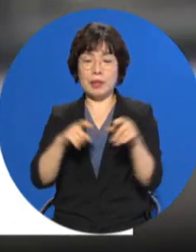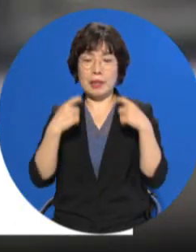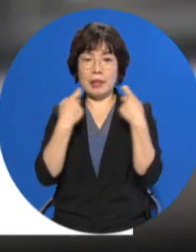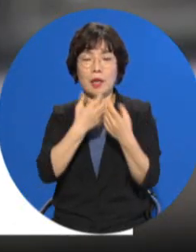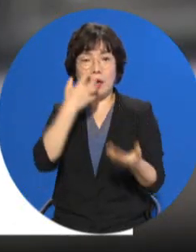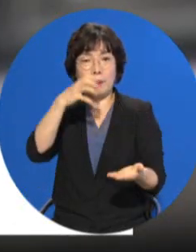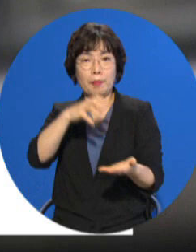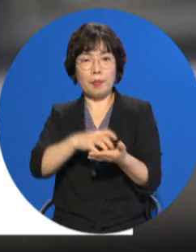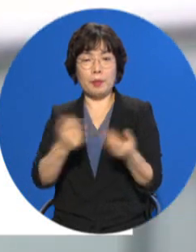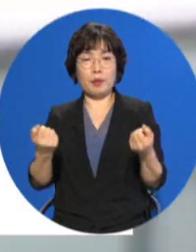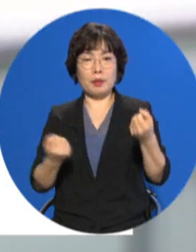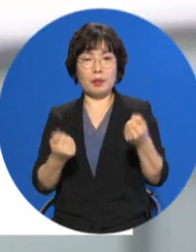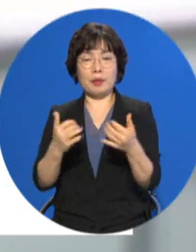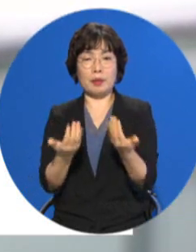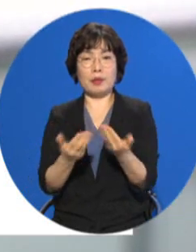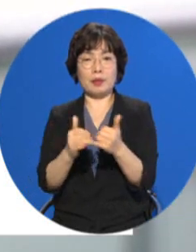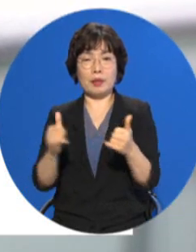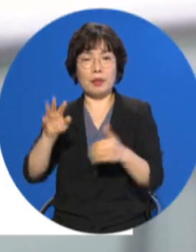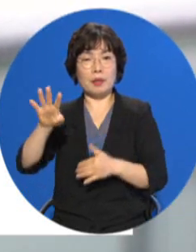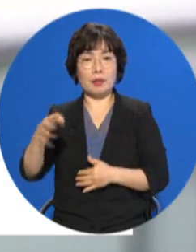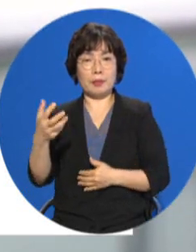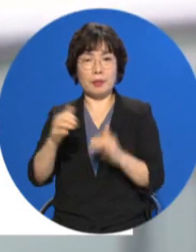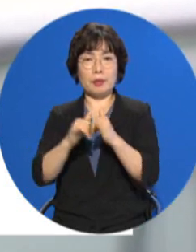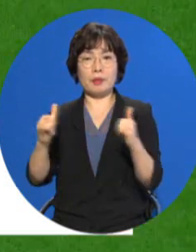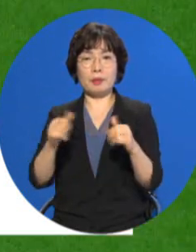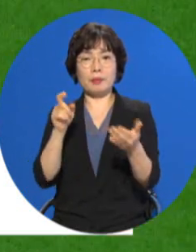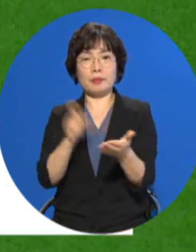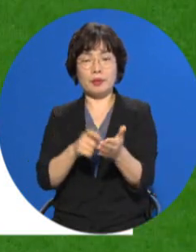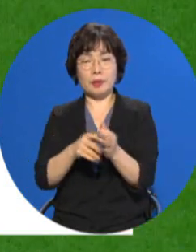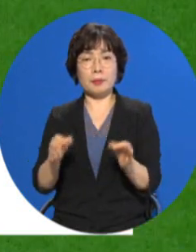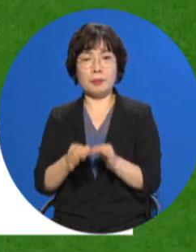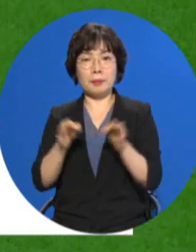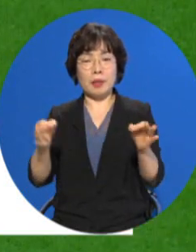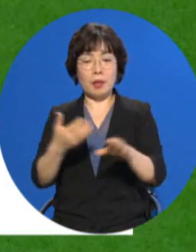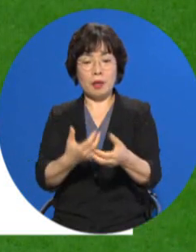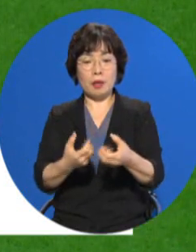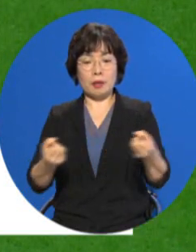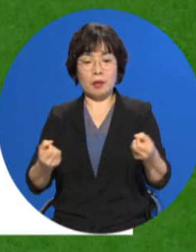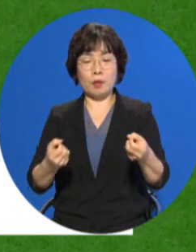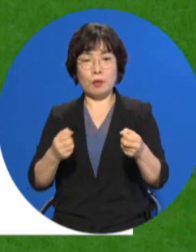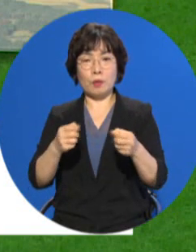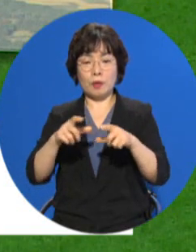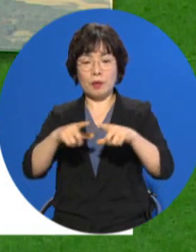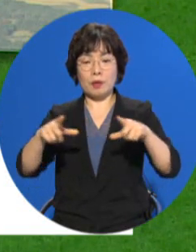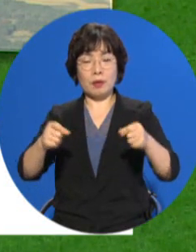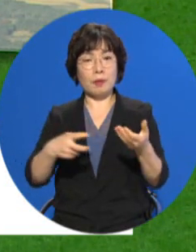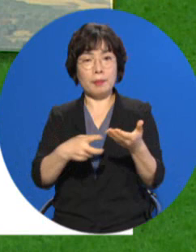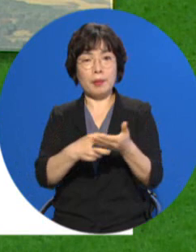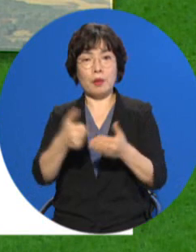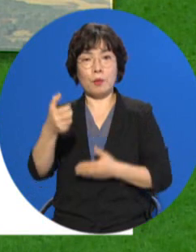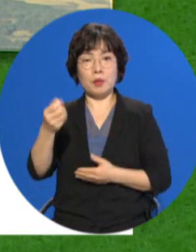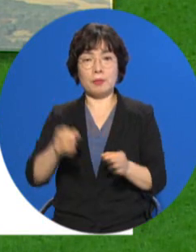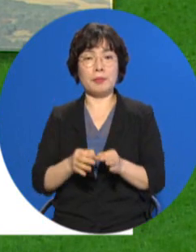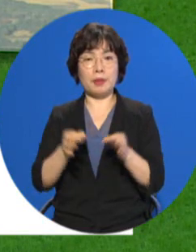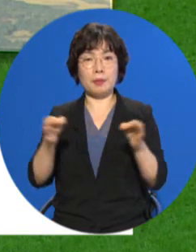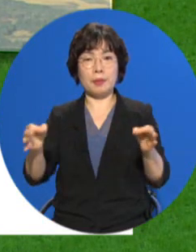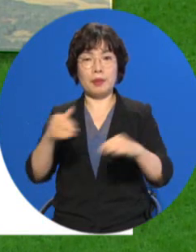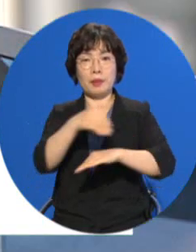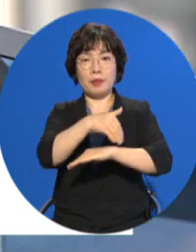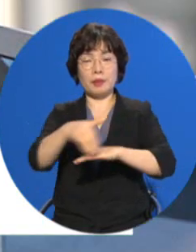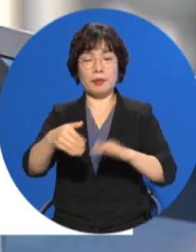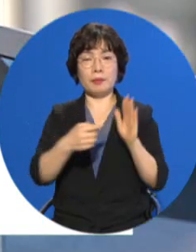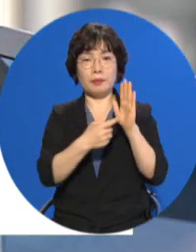법인 택시 종사자 480여 명에게 긴급 재난 생활비와 별도로 광양사랑 상품권 50만 원을 지급한다고